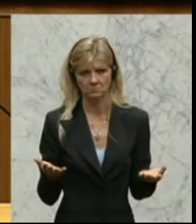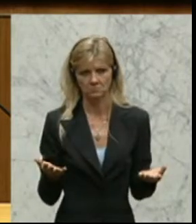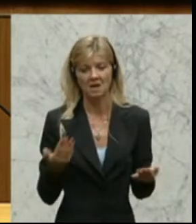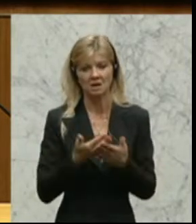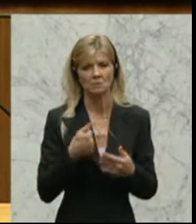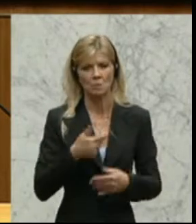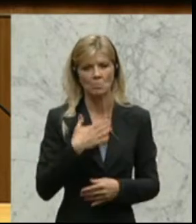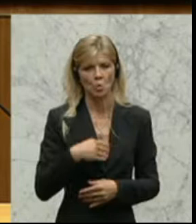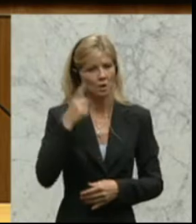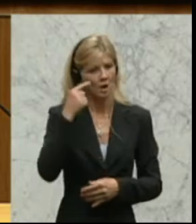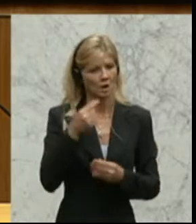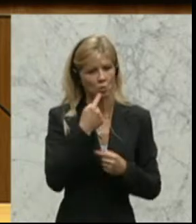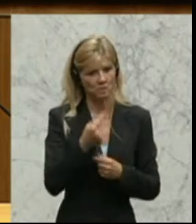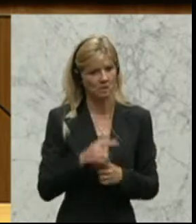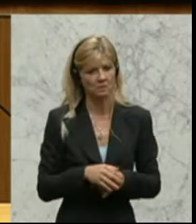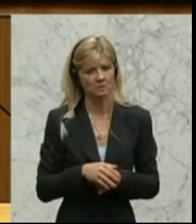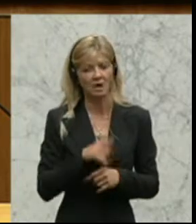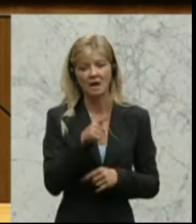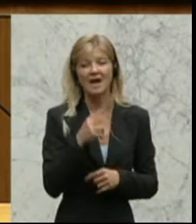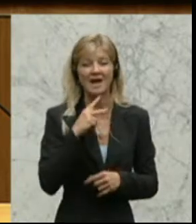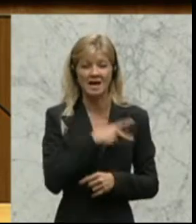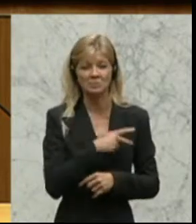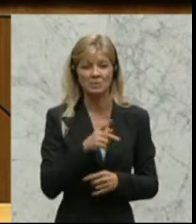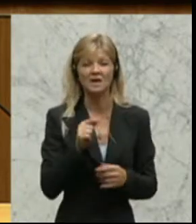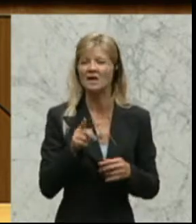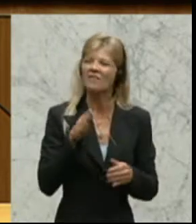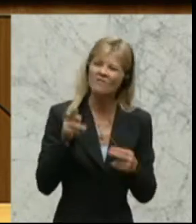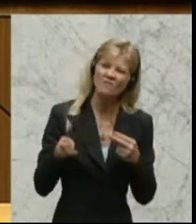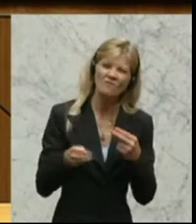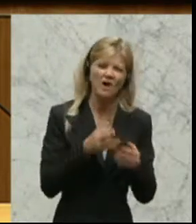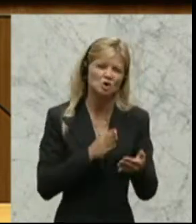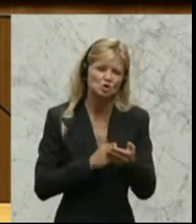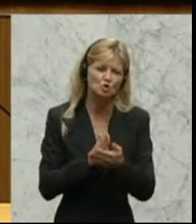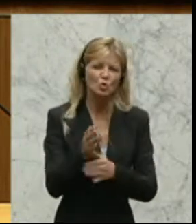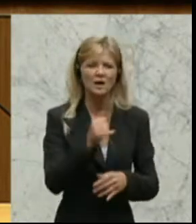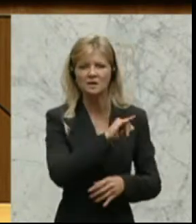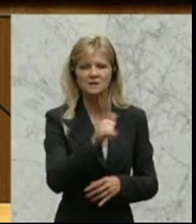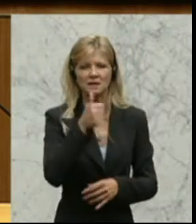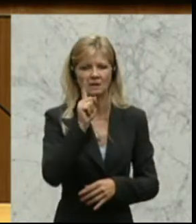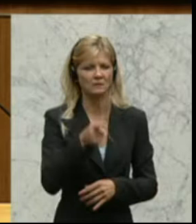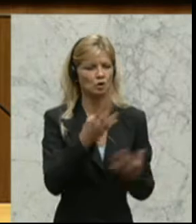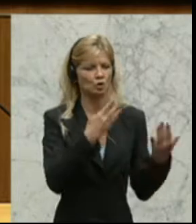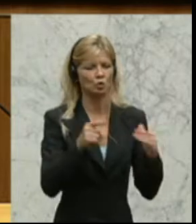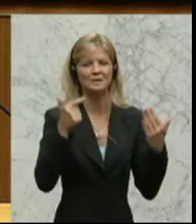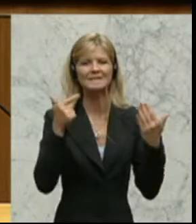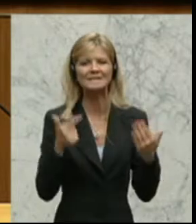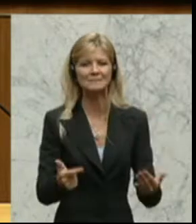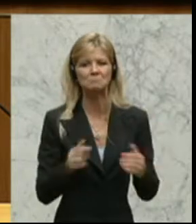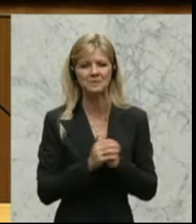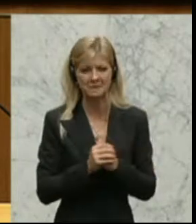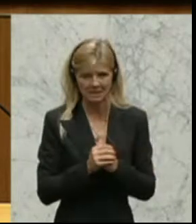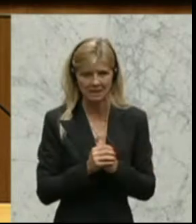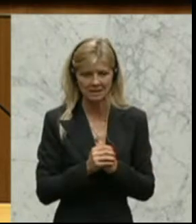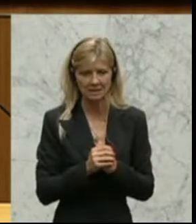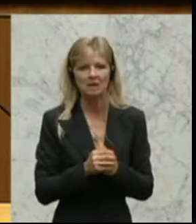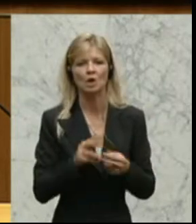fast durchgehend seit 1970 in der Bundesregierung ist und den Bundeskanzler stellt. Und die ÖVP durchgehend seit 1987